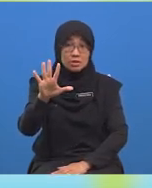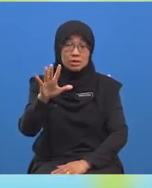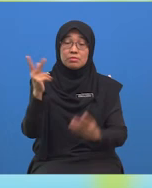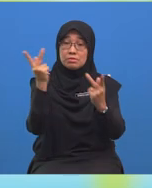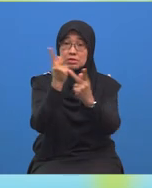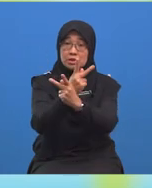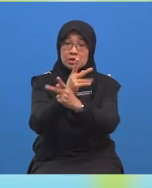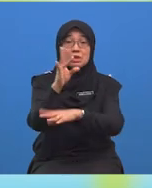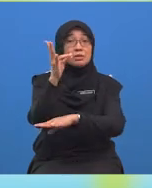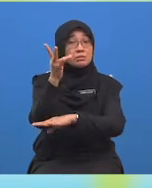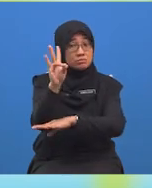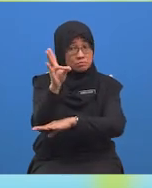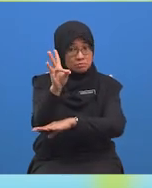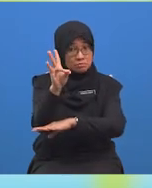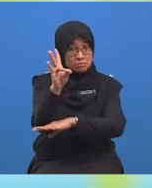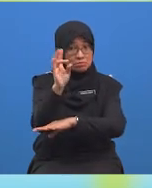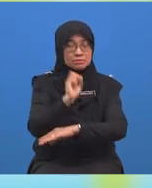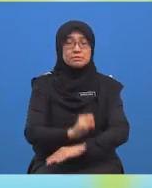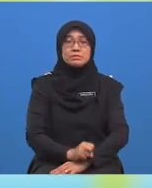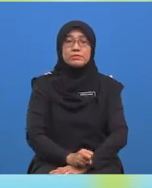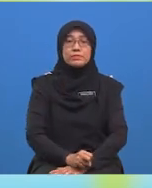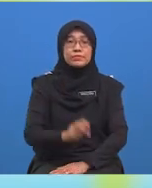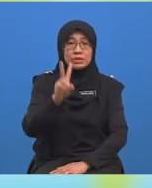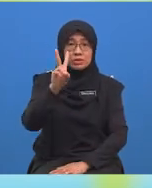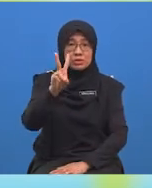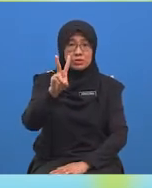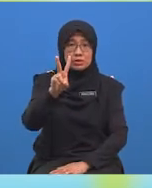235 darab 17.